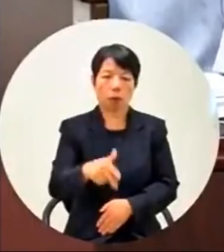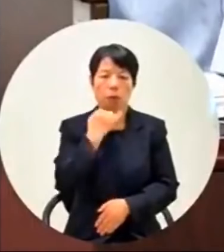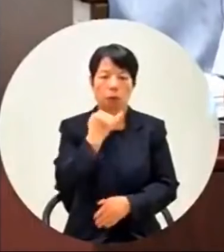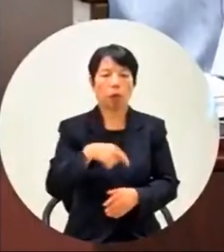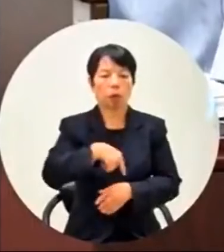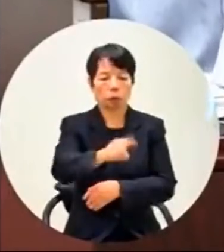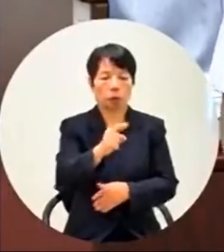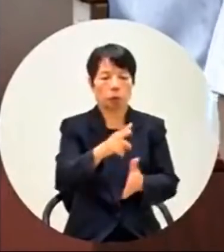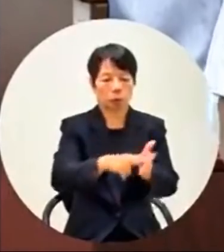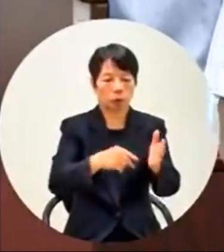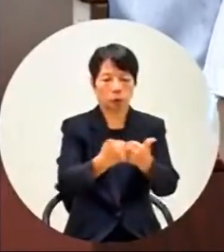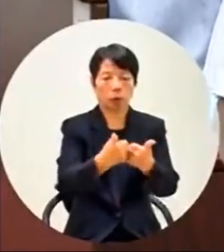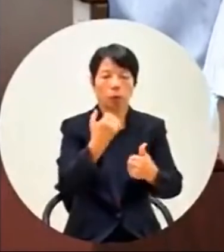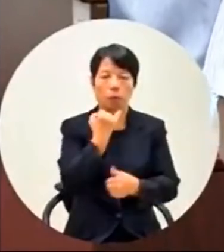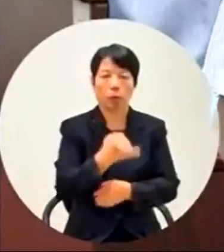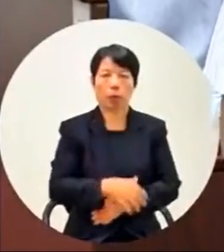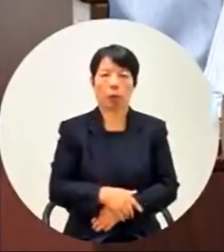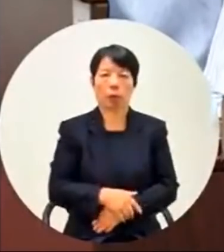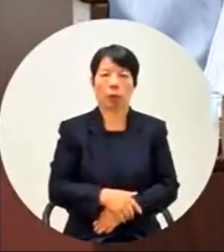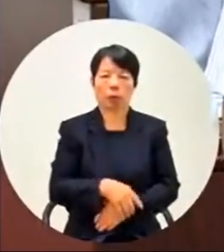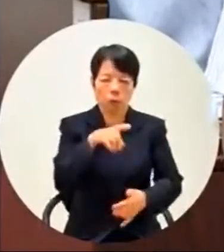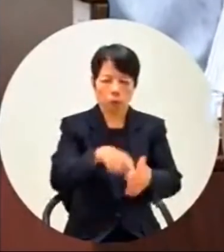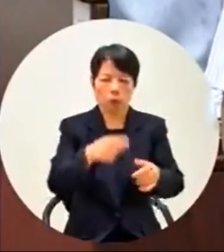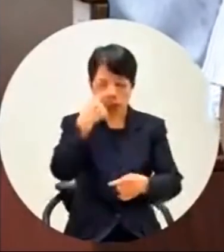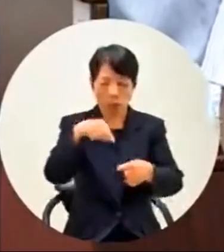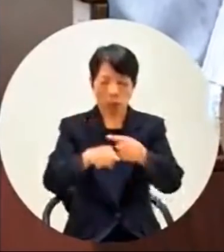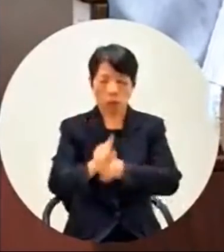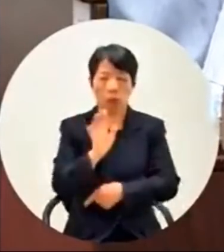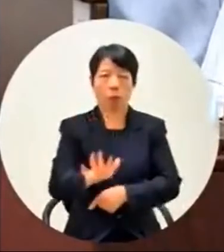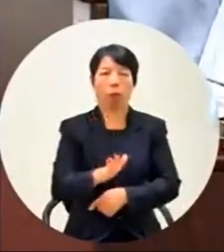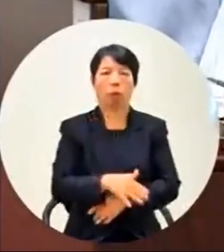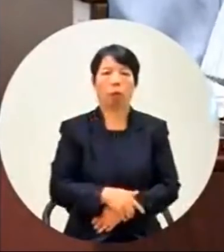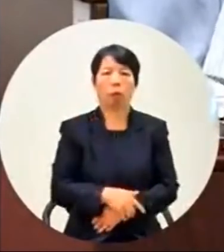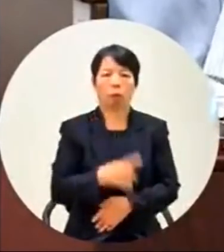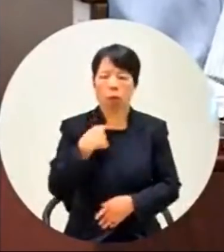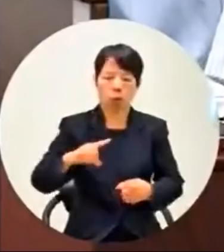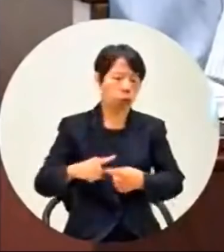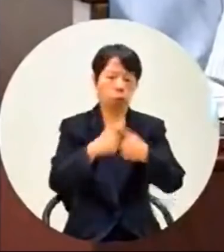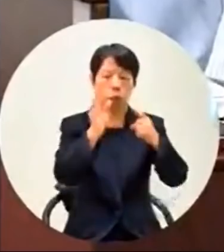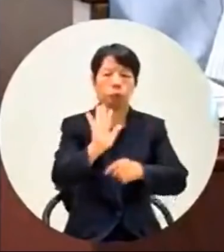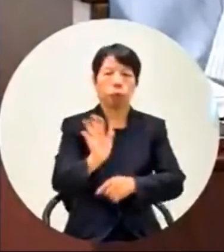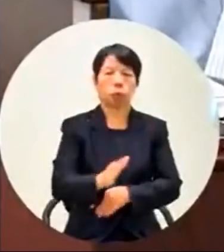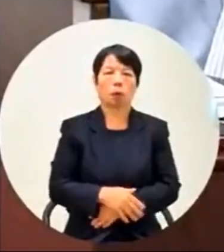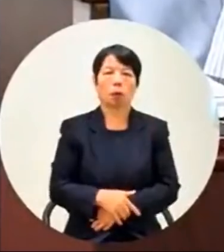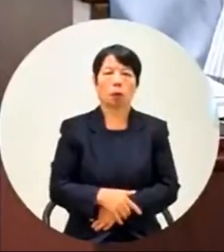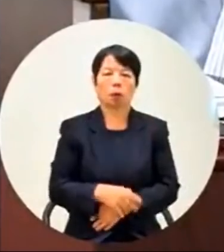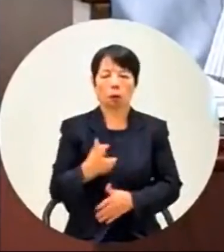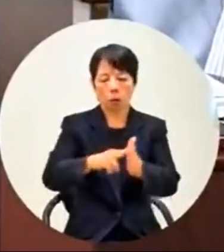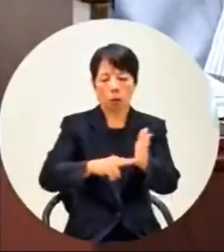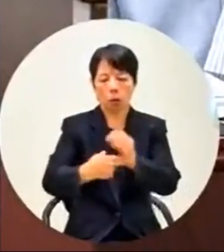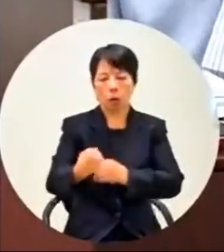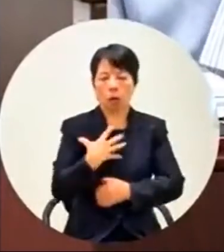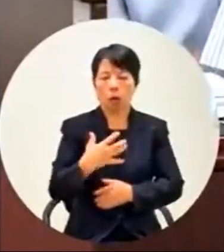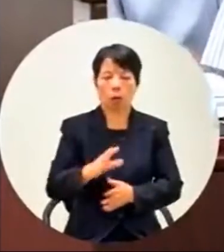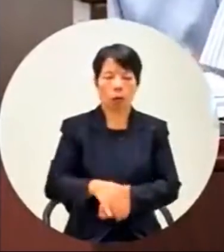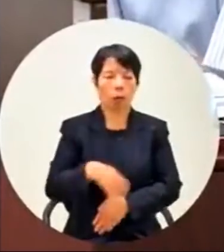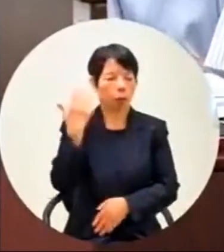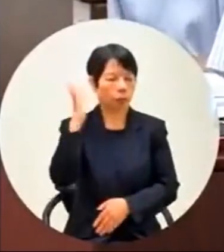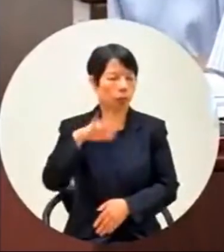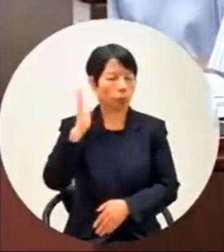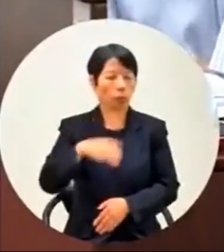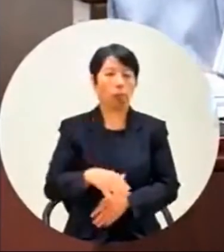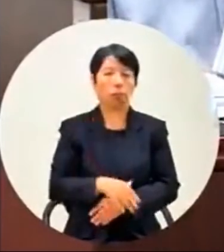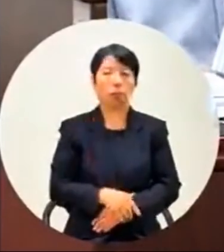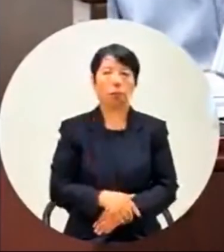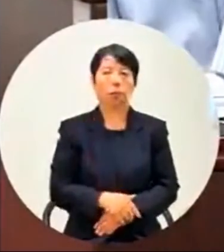办。 好，下礼拜。 第二个，这里面有误会。 好，没有关系，我不想跟你讲什么误会。你既然都不想跟我解释，我也不想听你的解释了，好不